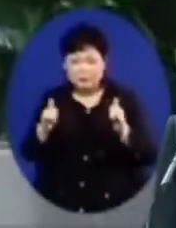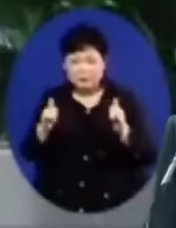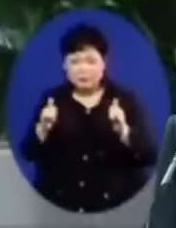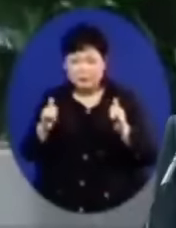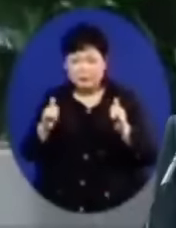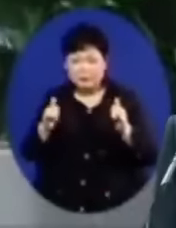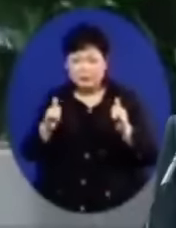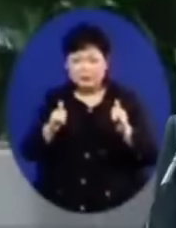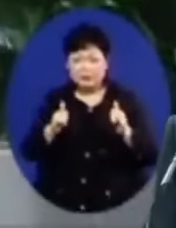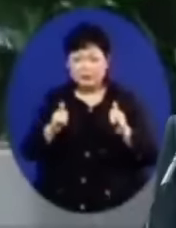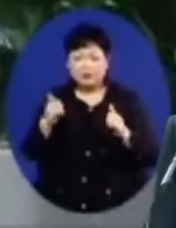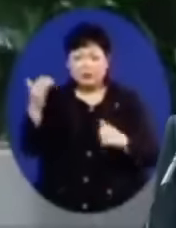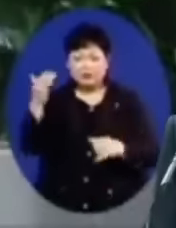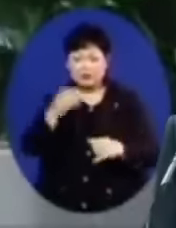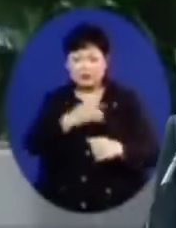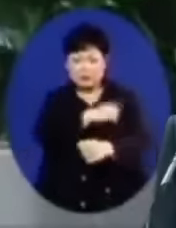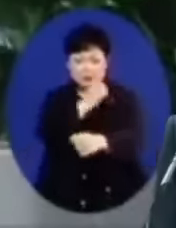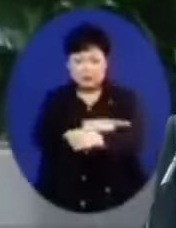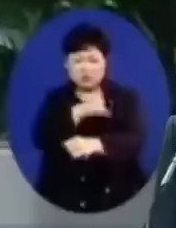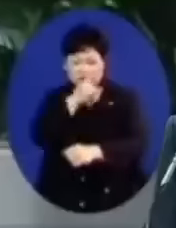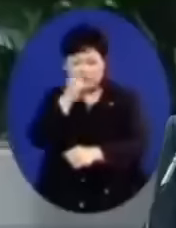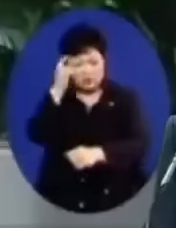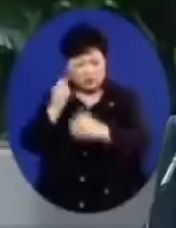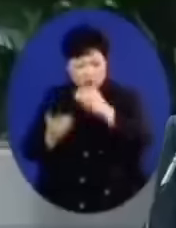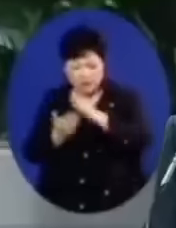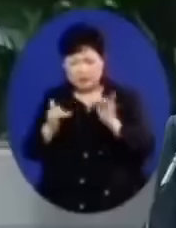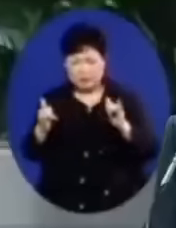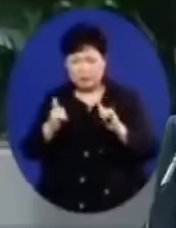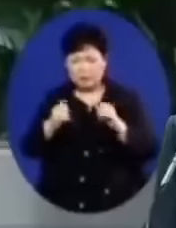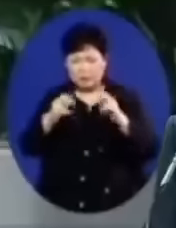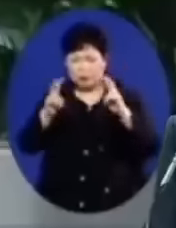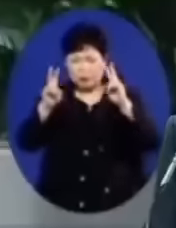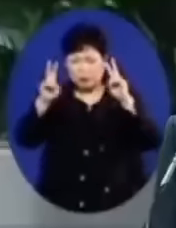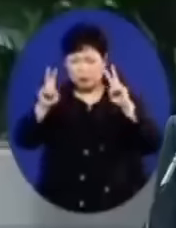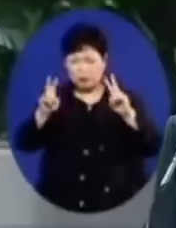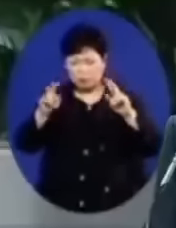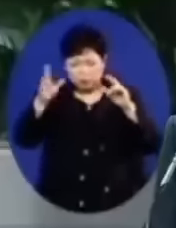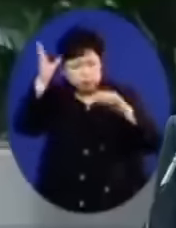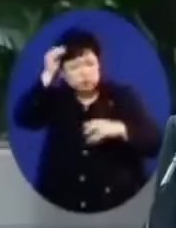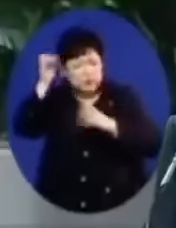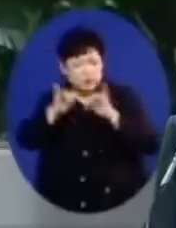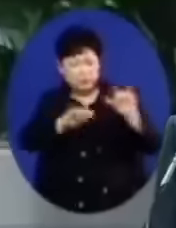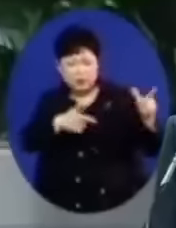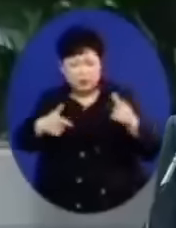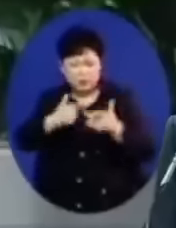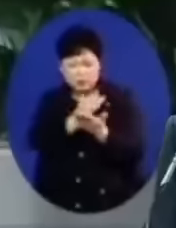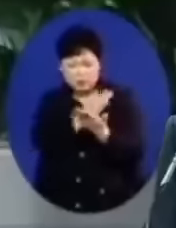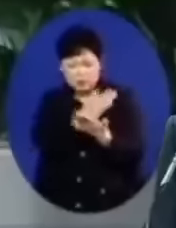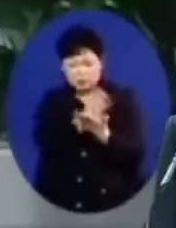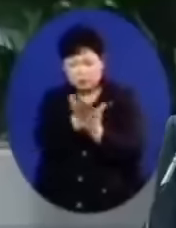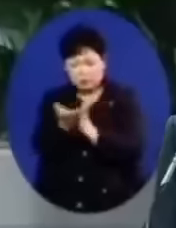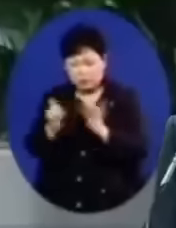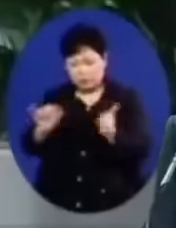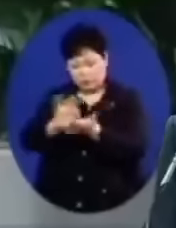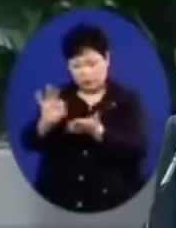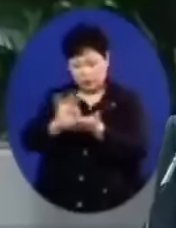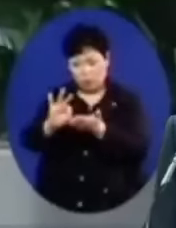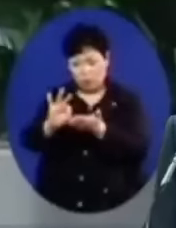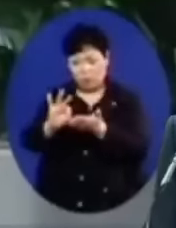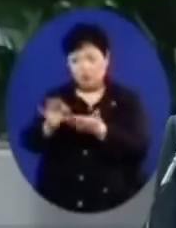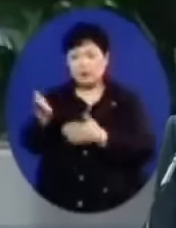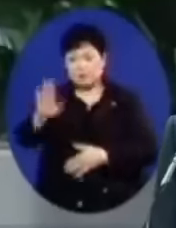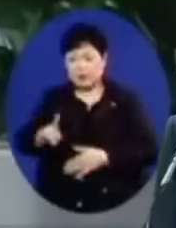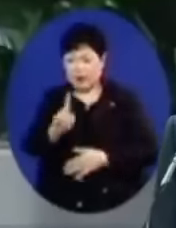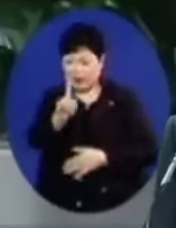그렇지 못한 사람, 천재와 같은 사람, 무식한 사람, 여러 가지 종류의 사람을 사용했지만은 한